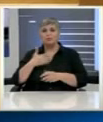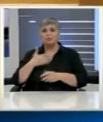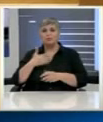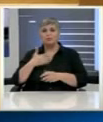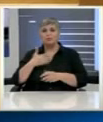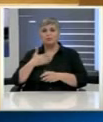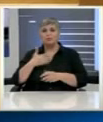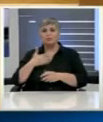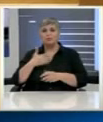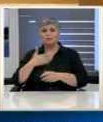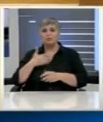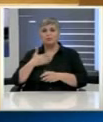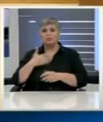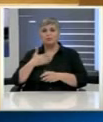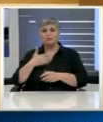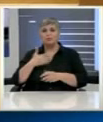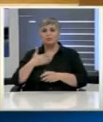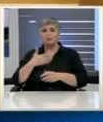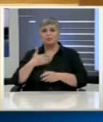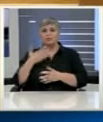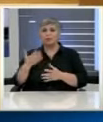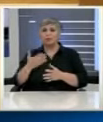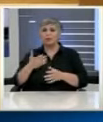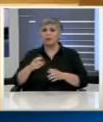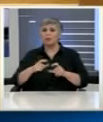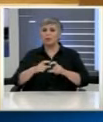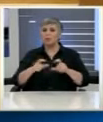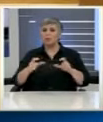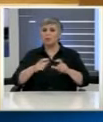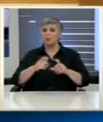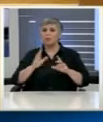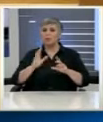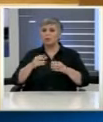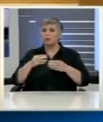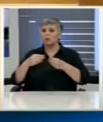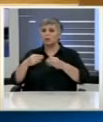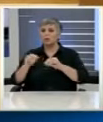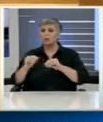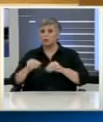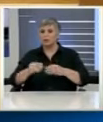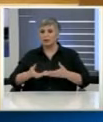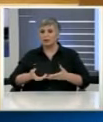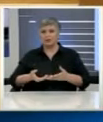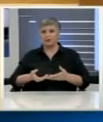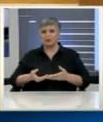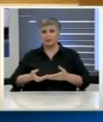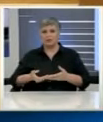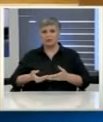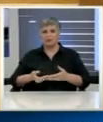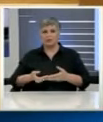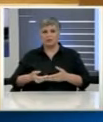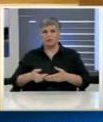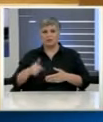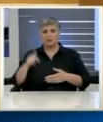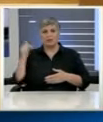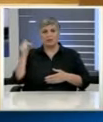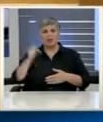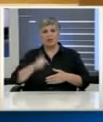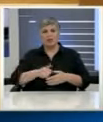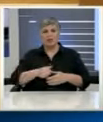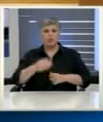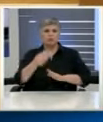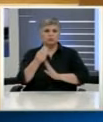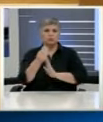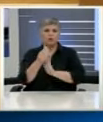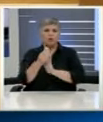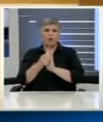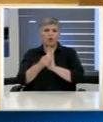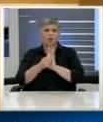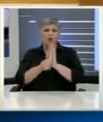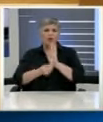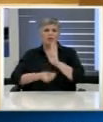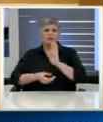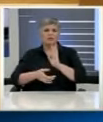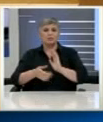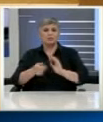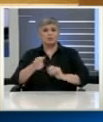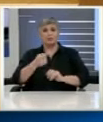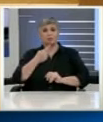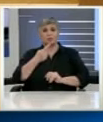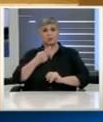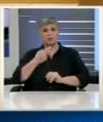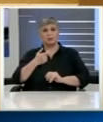ομόλογα στο πρόγραμμα ποσοτικής χαλάρωσης πόσες φορές από αυτό εδώ πέρα το βήμα κύριε τσίπρα είχατε αναφερθεί σε αυτό το στόχο γιατί τον ξεχάσατε